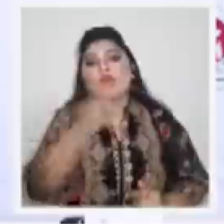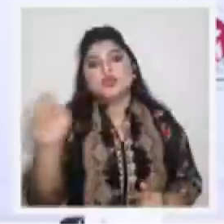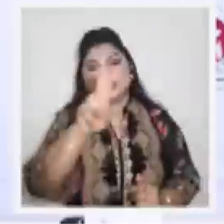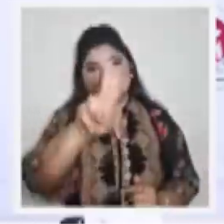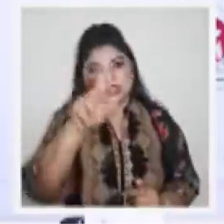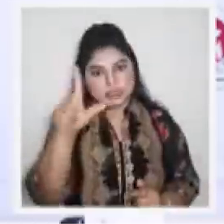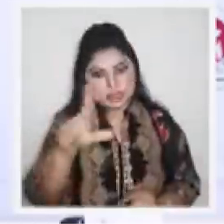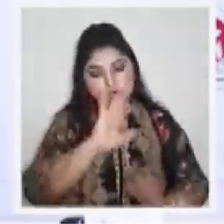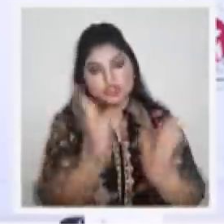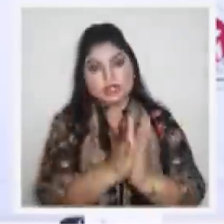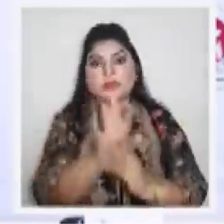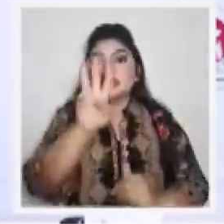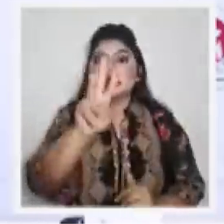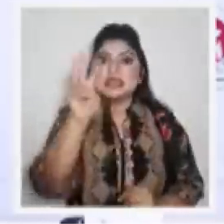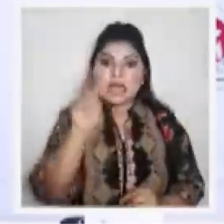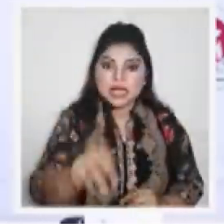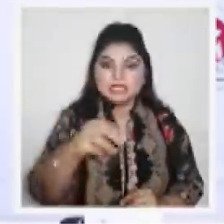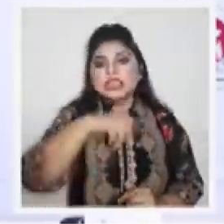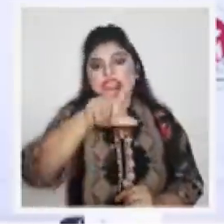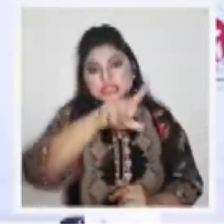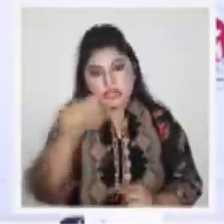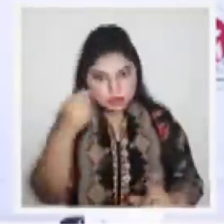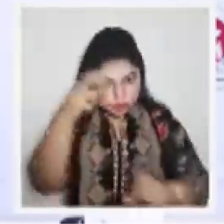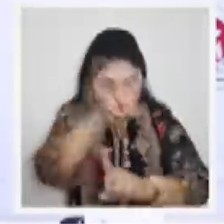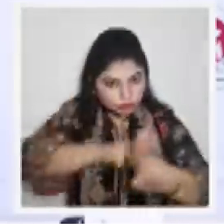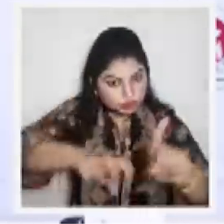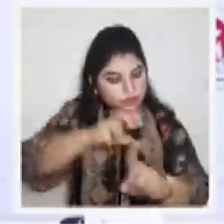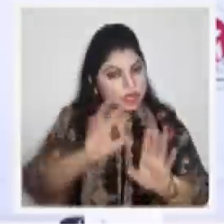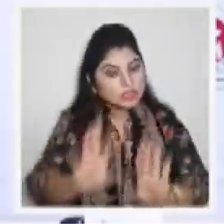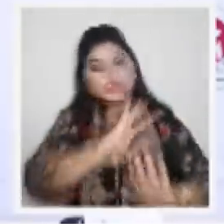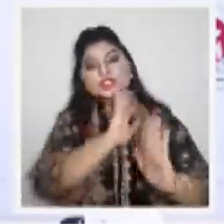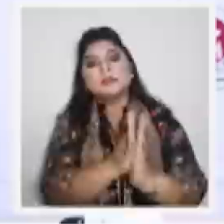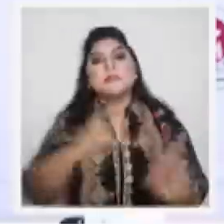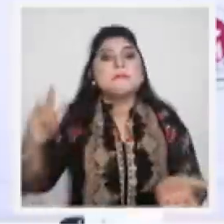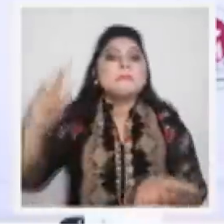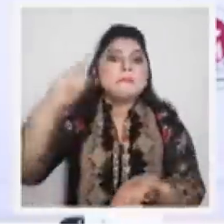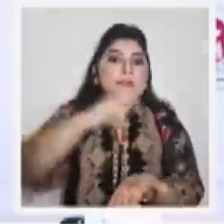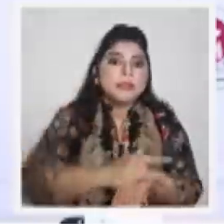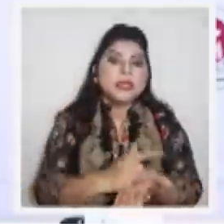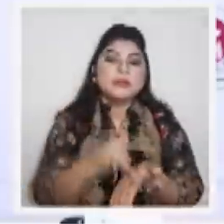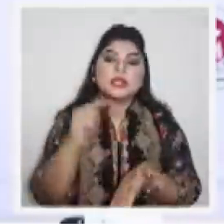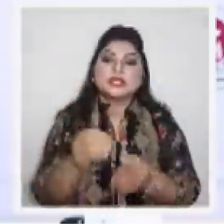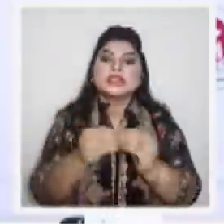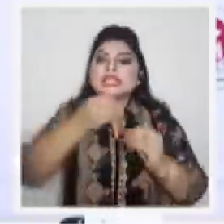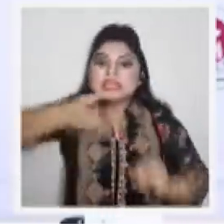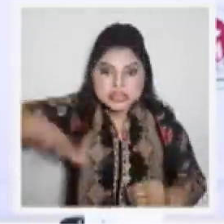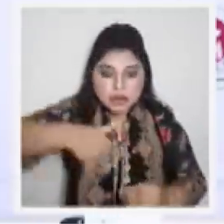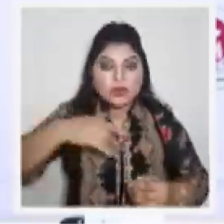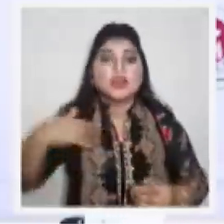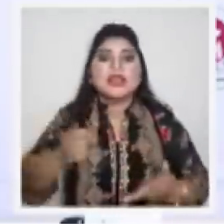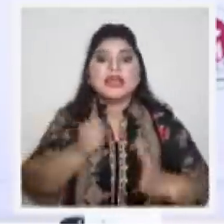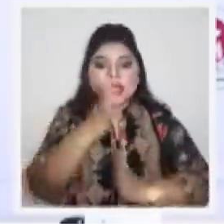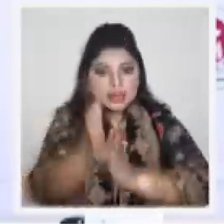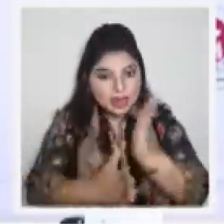বন্দরে 329 জনকে এবং 2টি সমুদ্র বন্দর 227 জন। সর্বমোট 3,007 জন স্ক্রিনিং হয়েছেন এবং